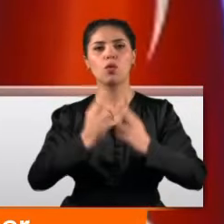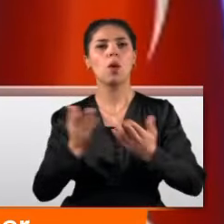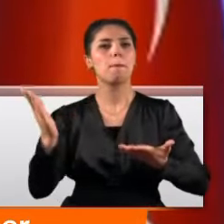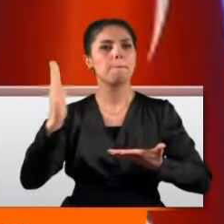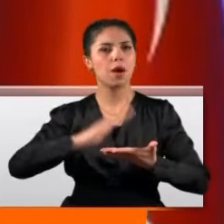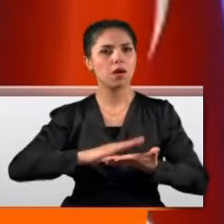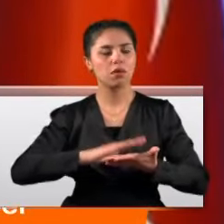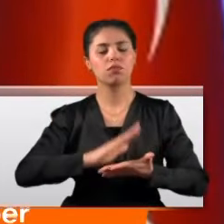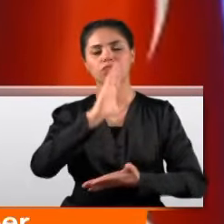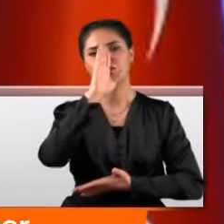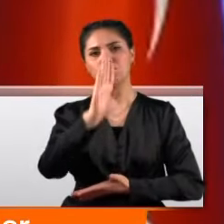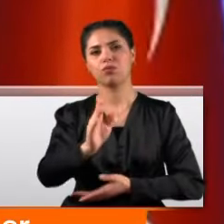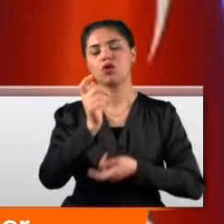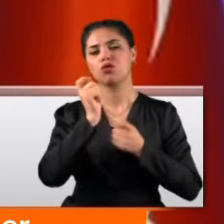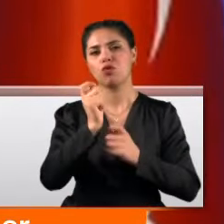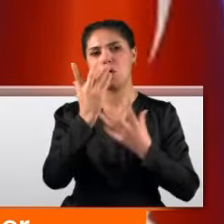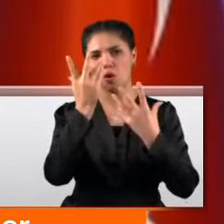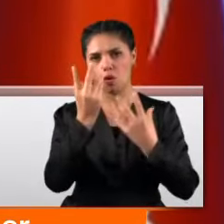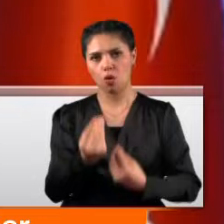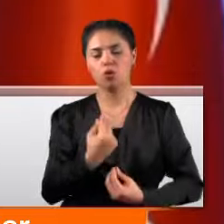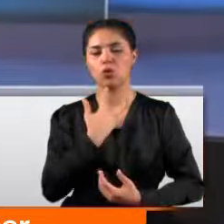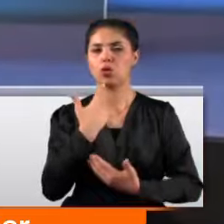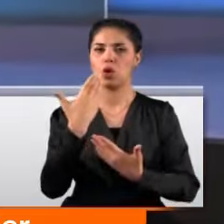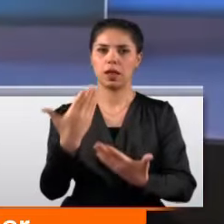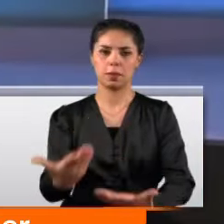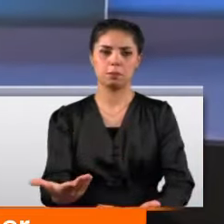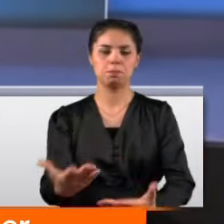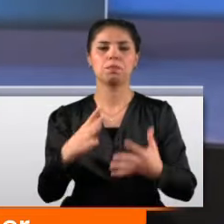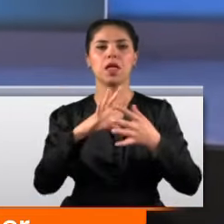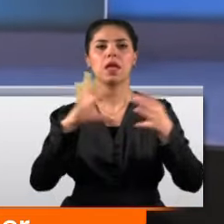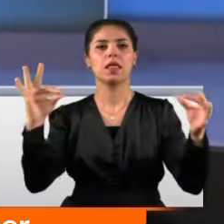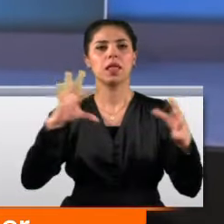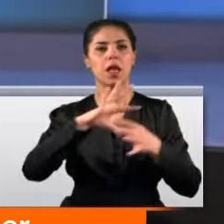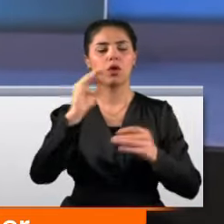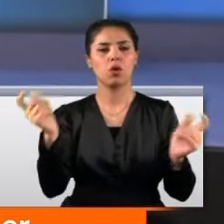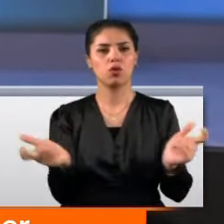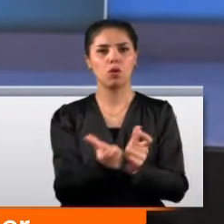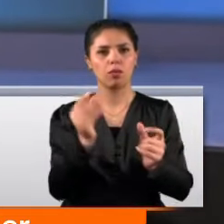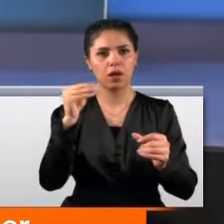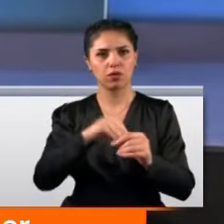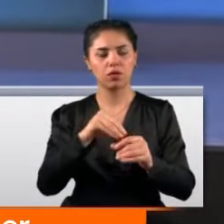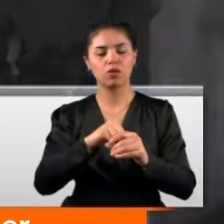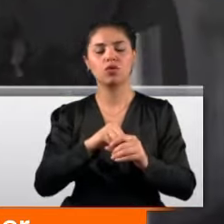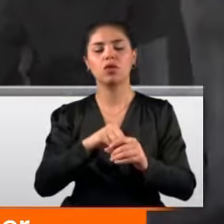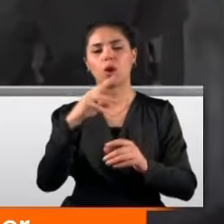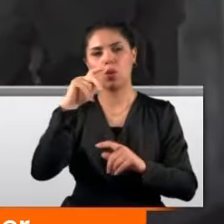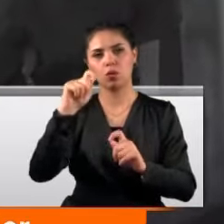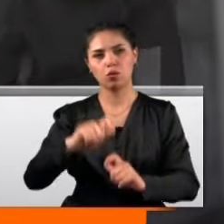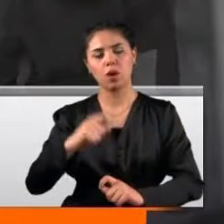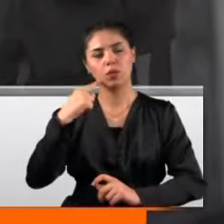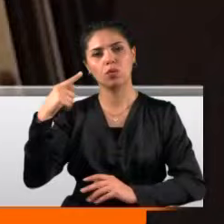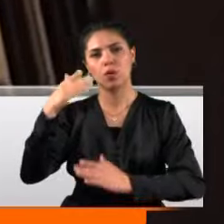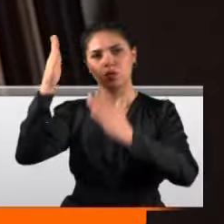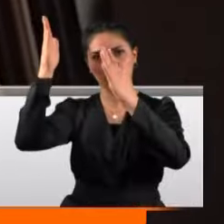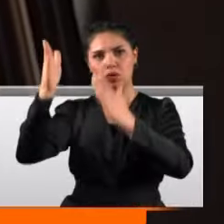istikrardan bahsedilemeyeceğinin altını çizdi. NATO zirvesinden dünyaya böyle seslendi. Cumhurbaşkanı